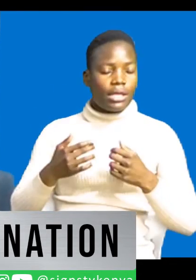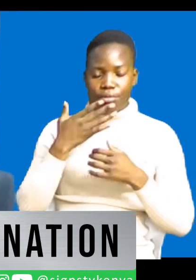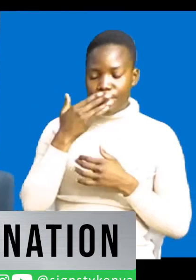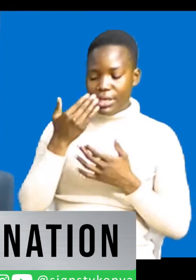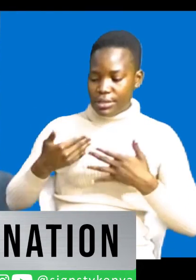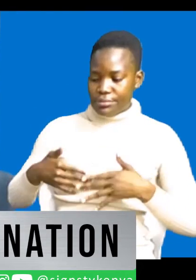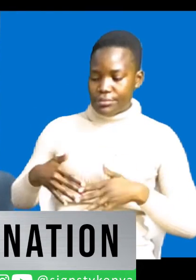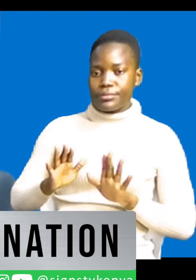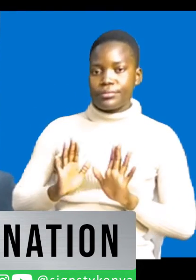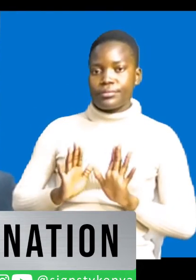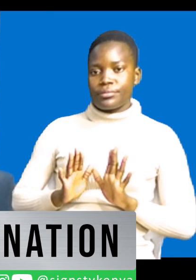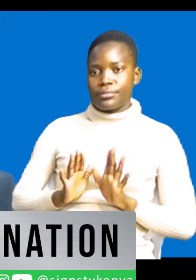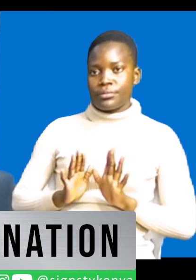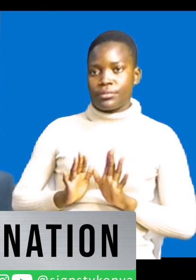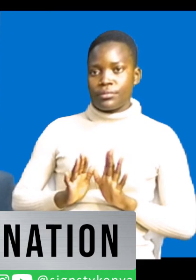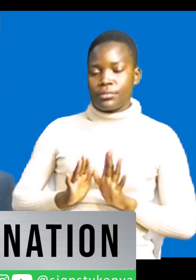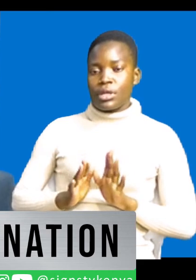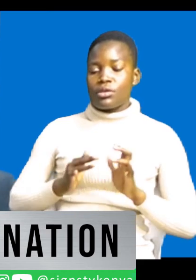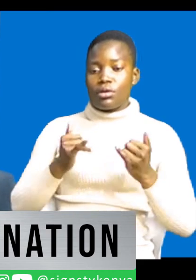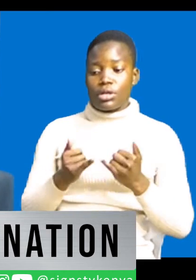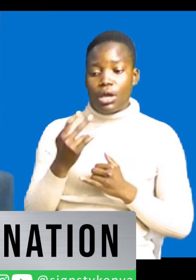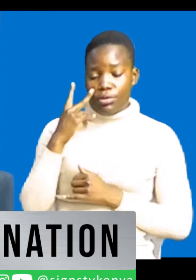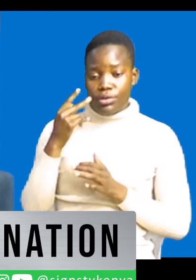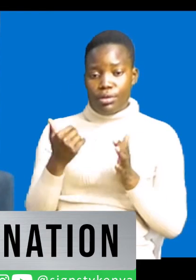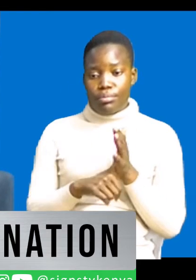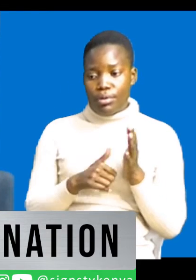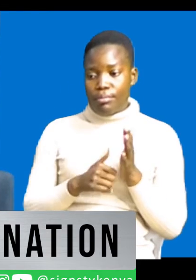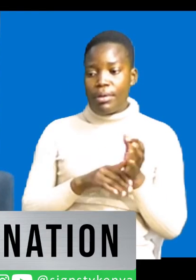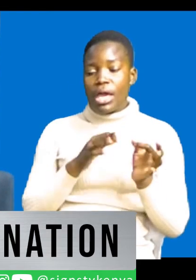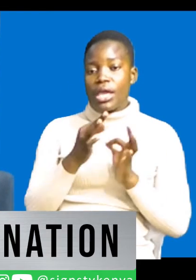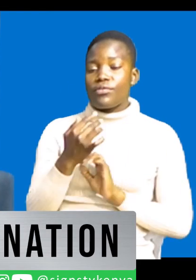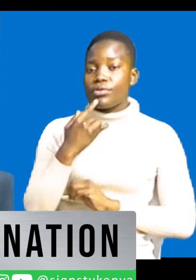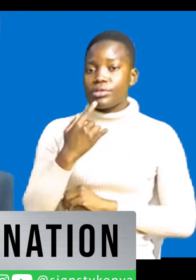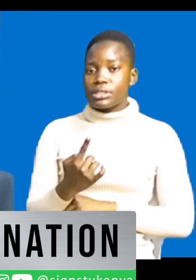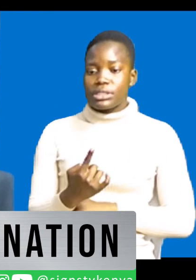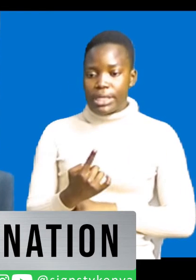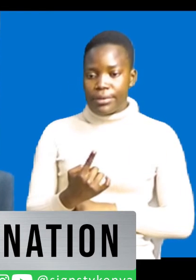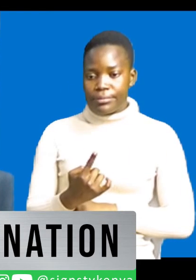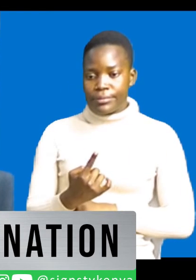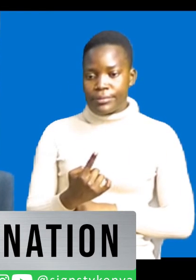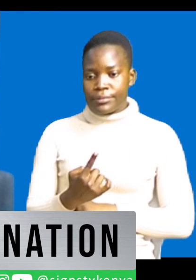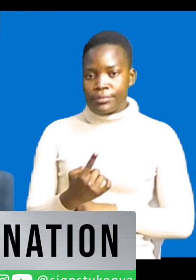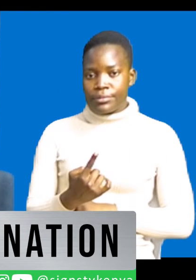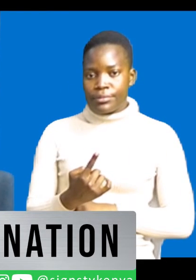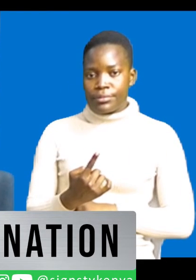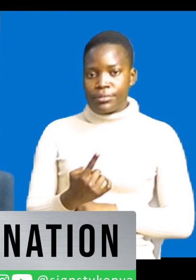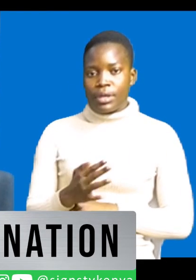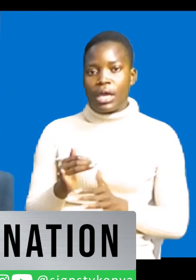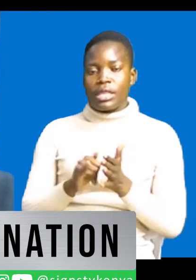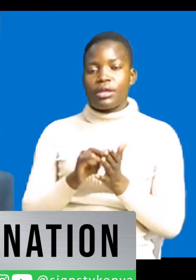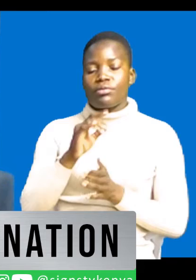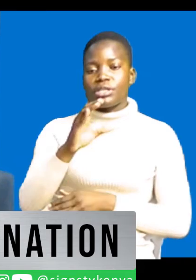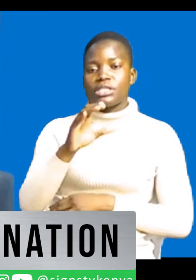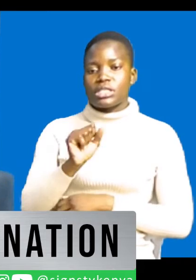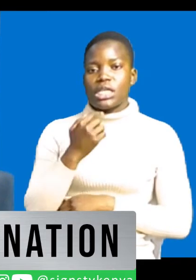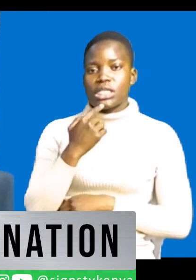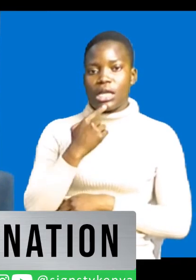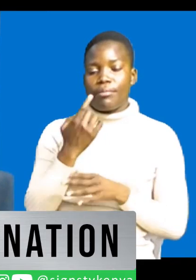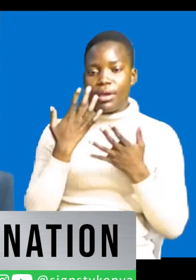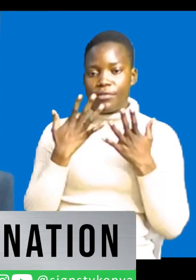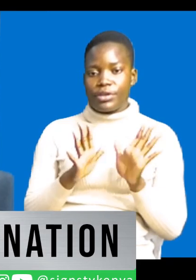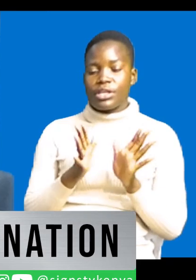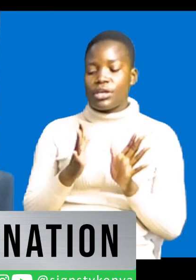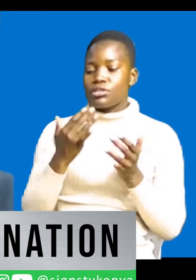Sasa inakuja kumhound side. Sasa unajua shida inakuwa ukituambia ati huyo ni CS alikuambia.